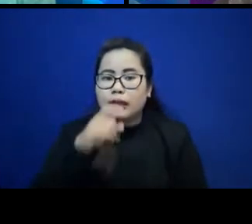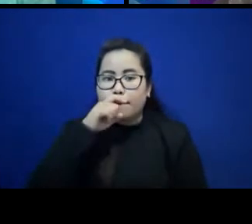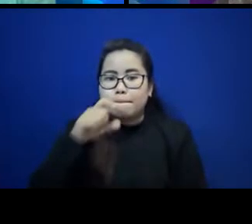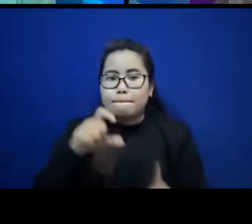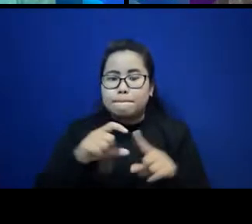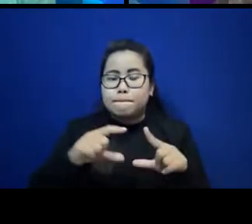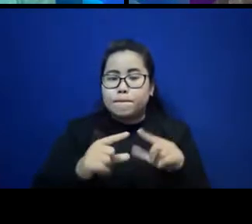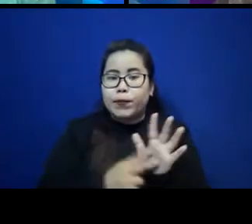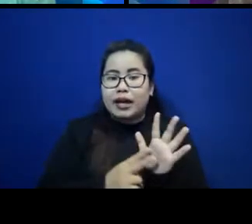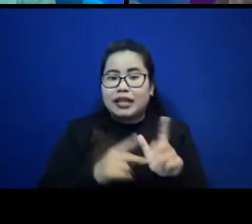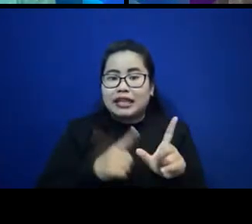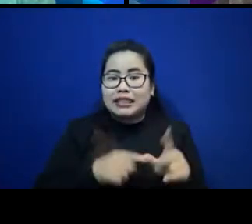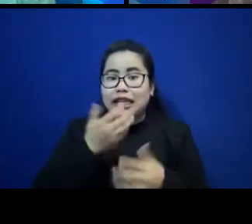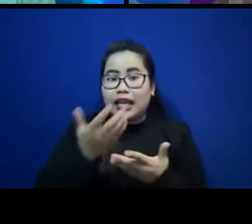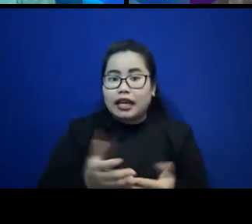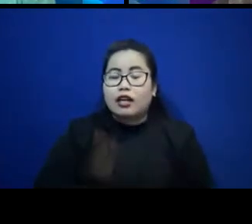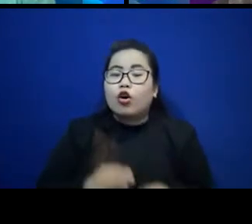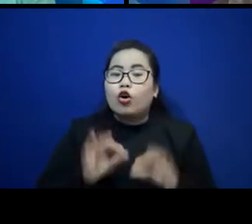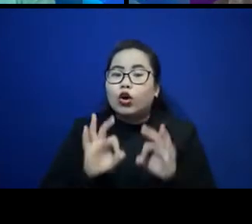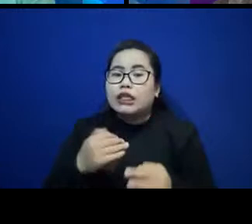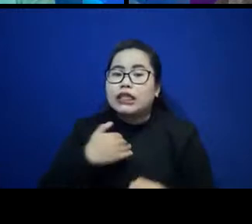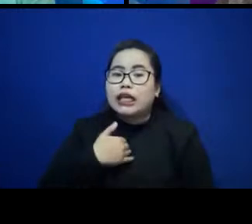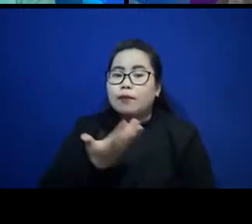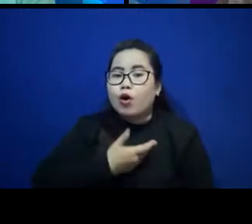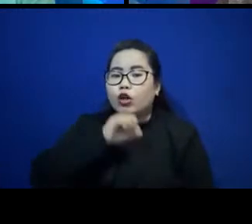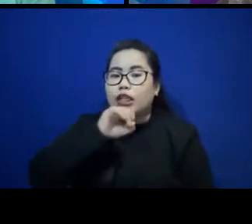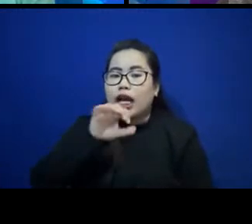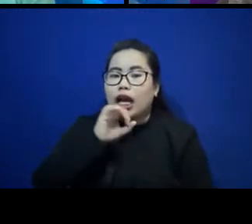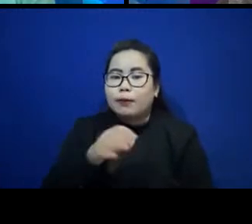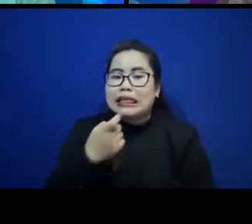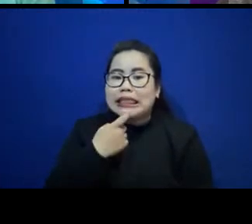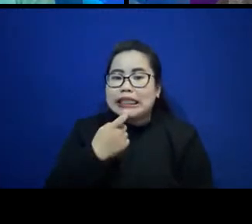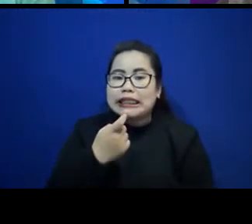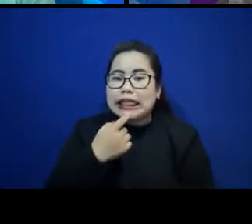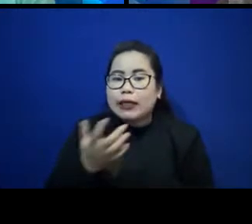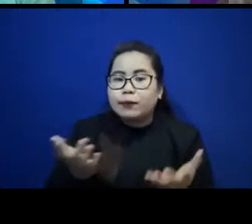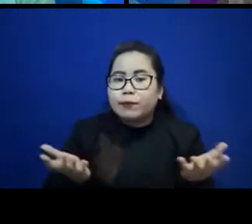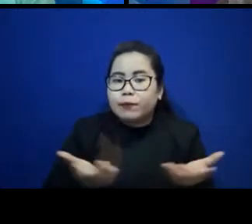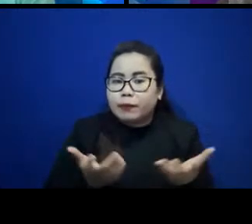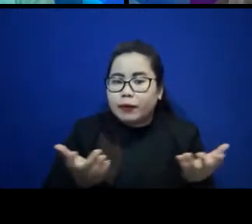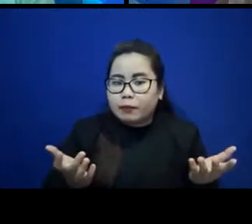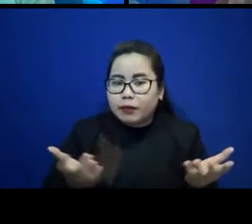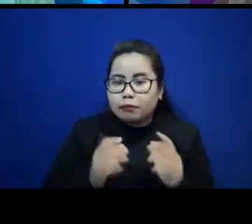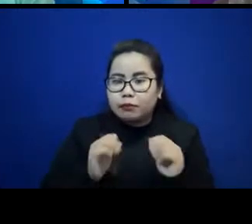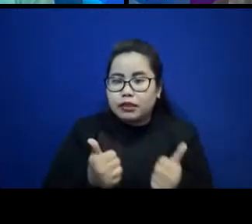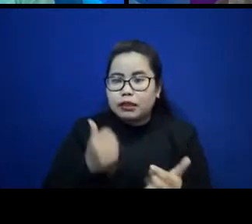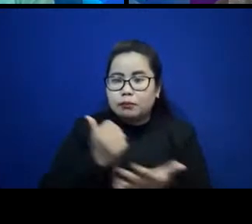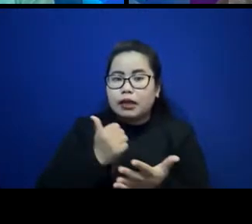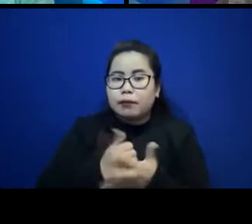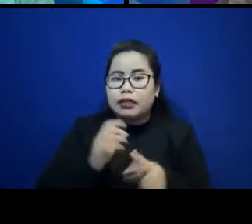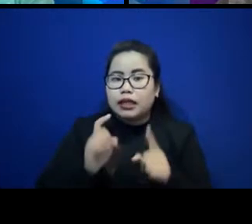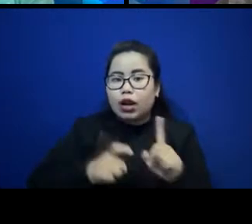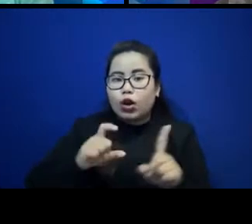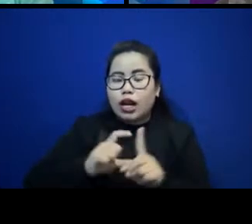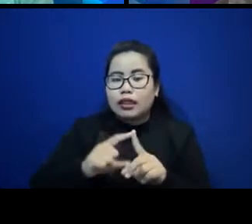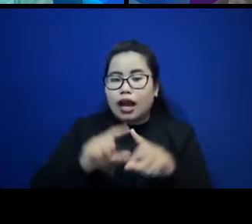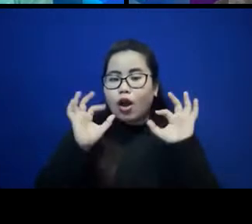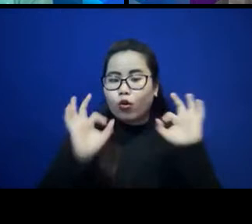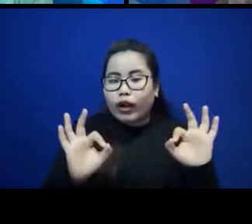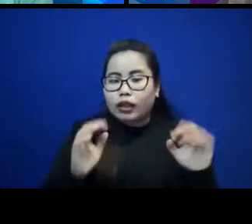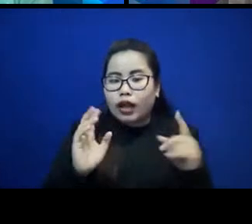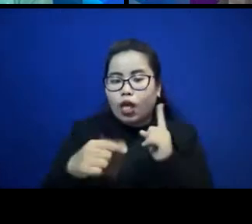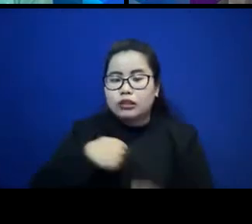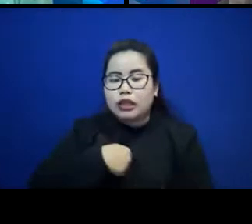saya juga tadi mau menanggapi mengenai apa bagaimana sih menjamin bahwa data itu akurat kalau saya